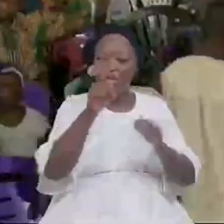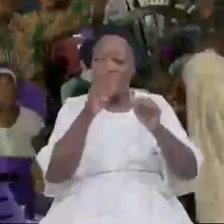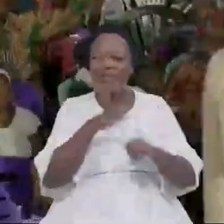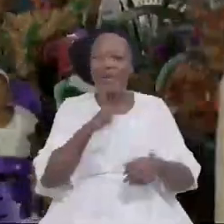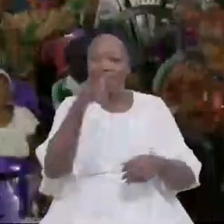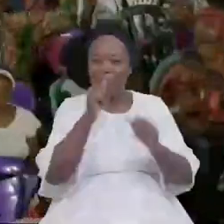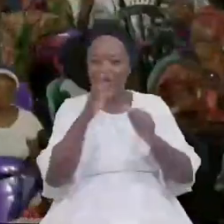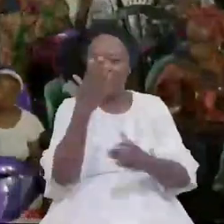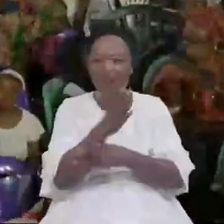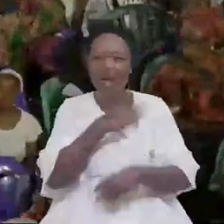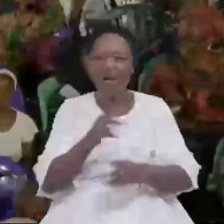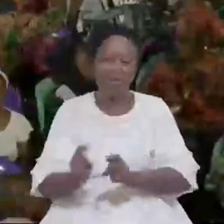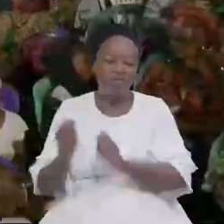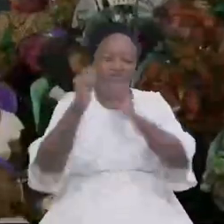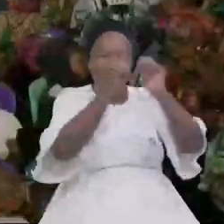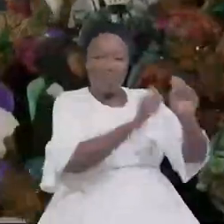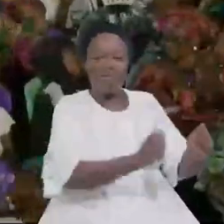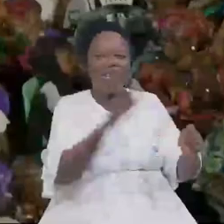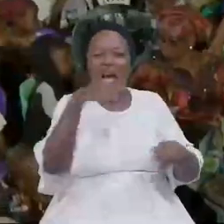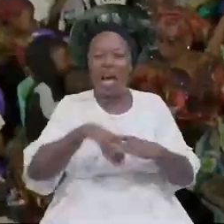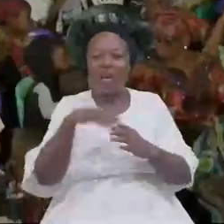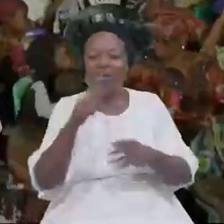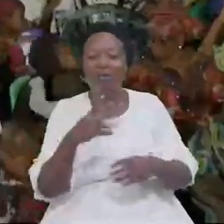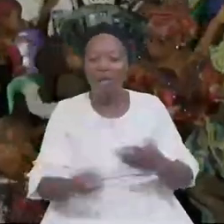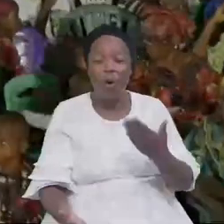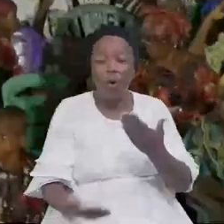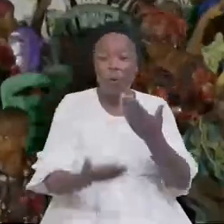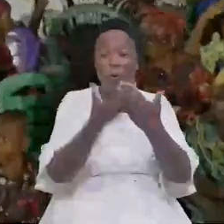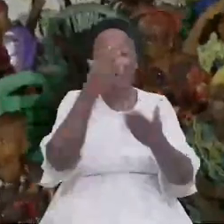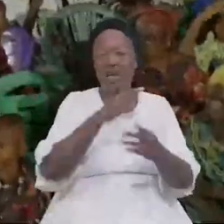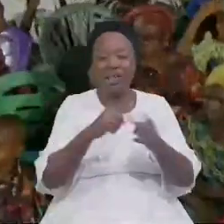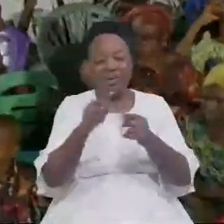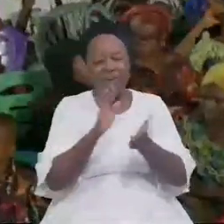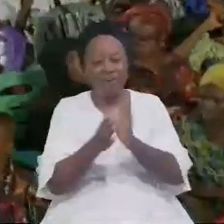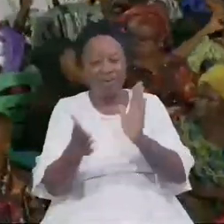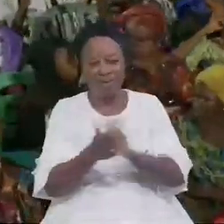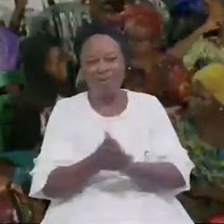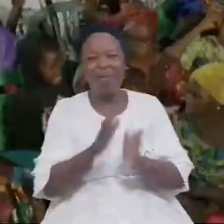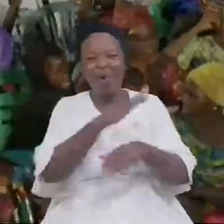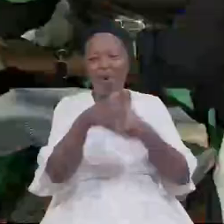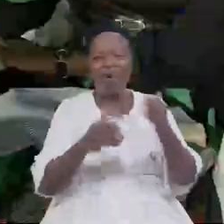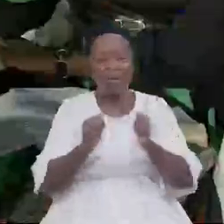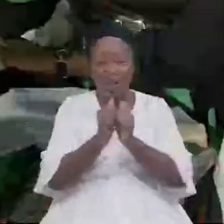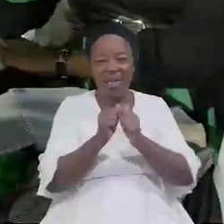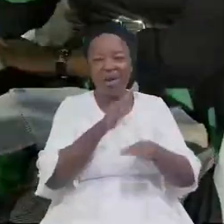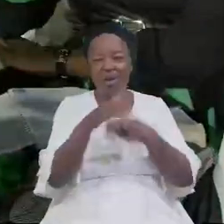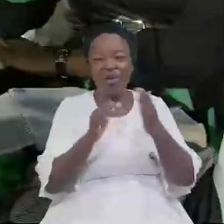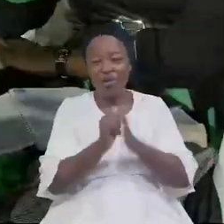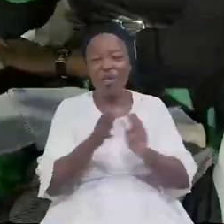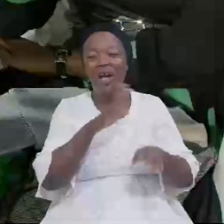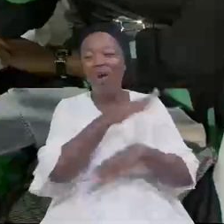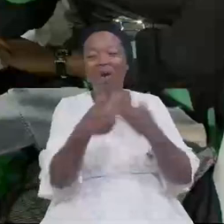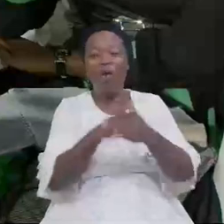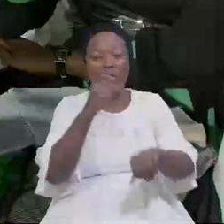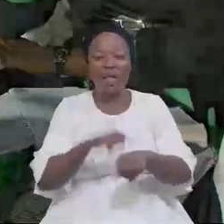vous transporte de là, du niveau quasi chrétien, pour arriver au